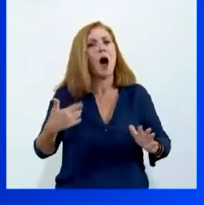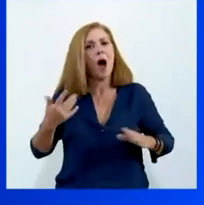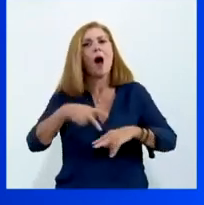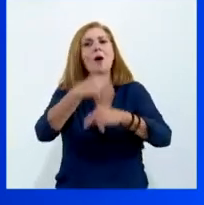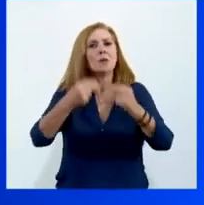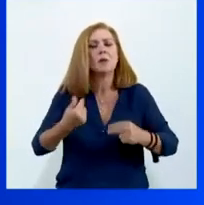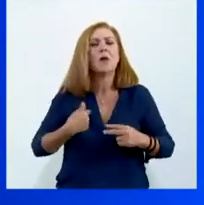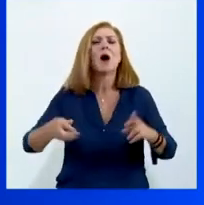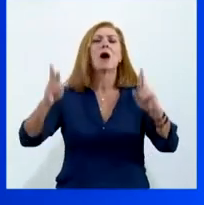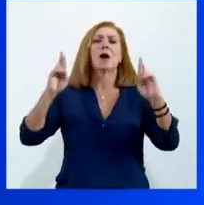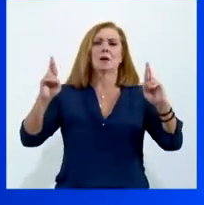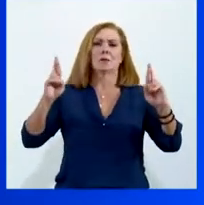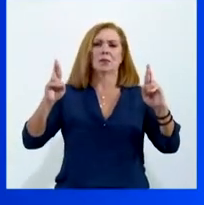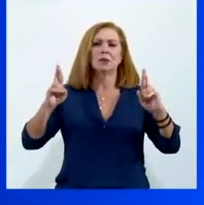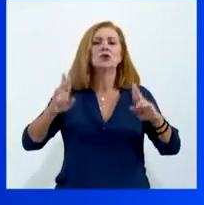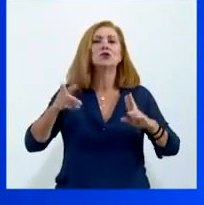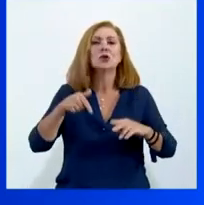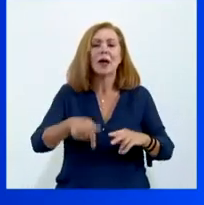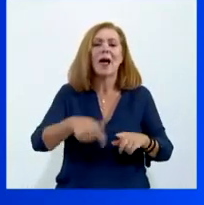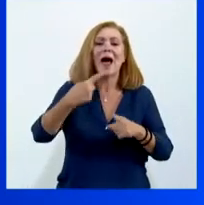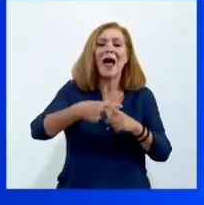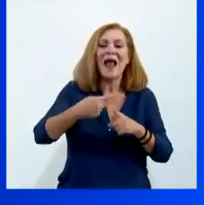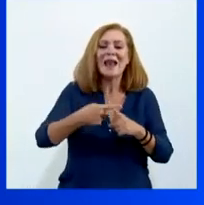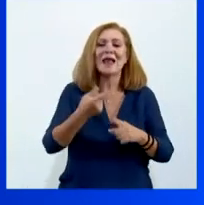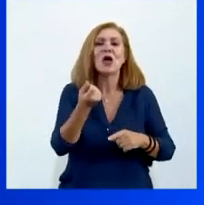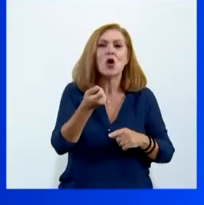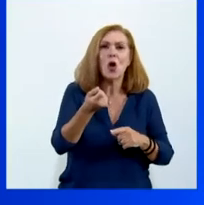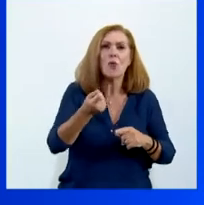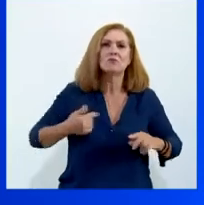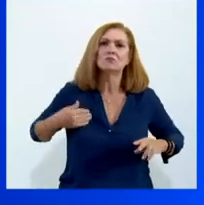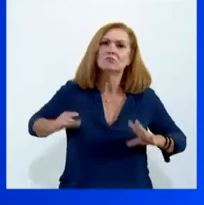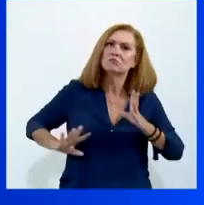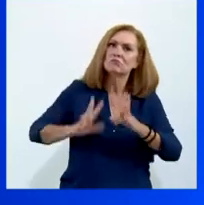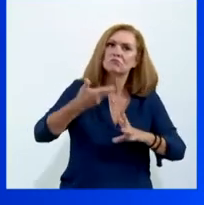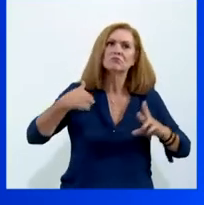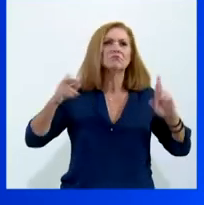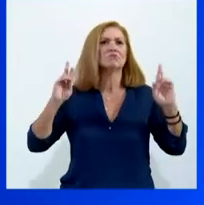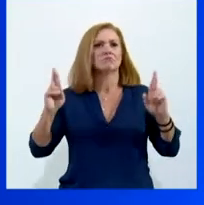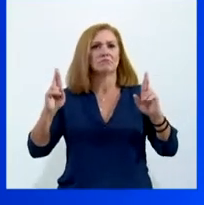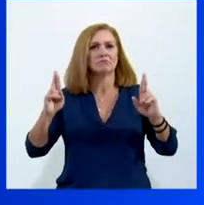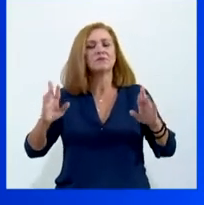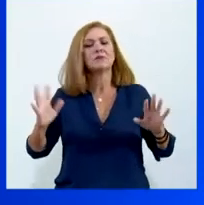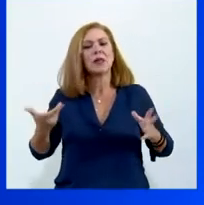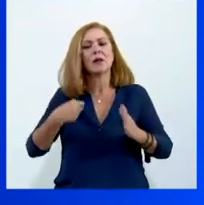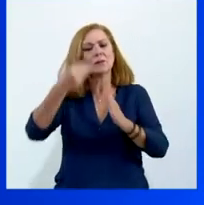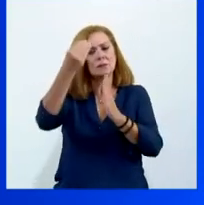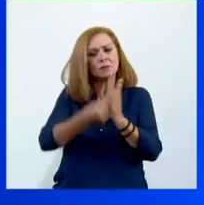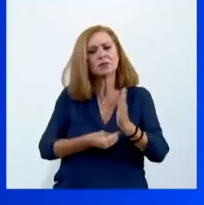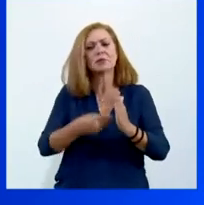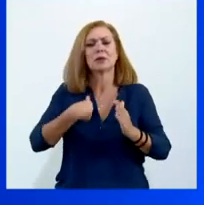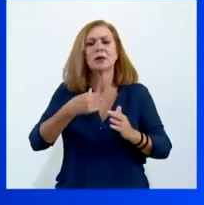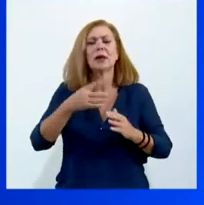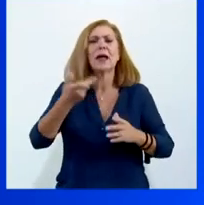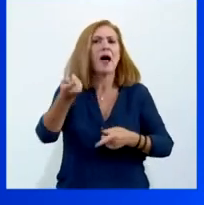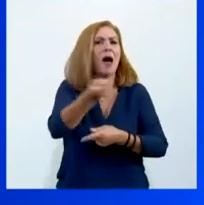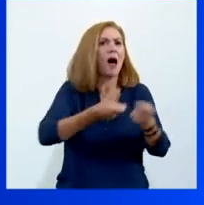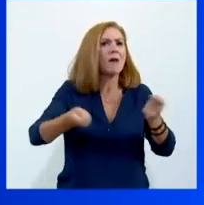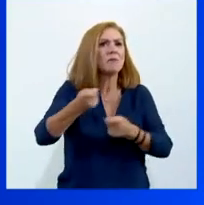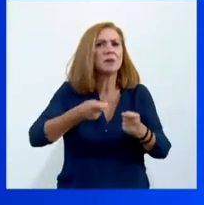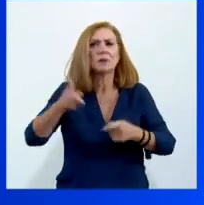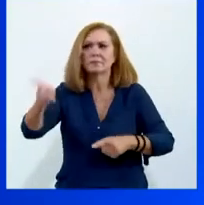αισιόδοξος για τις προοπτικές της οικονομίας. Και πολλές φορές λέω στους επιχειρηματίες οι